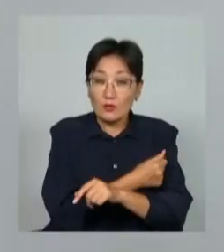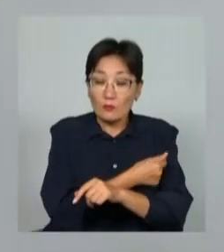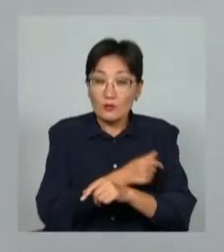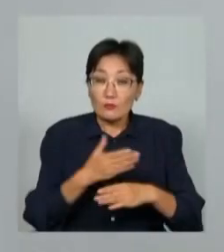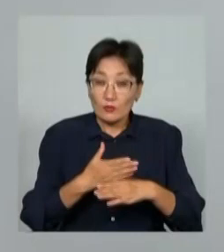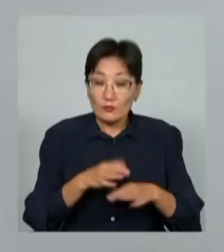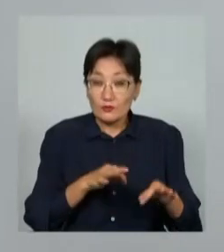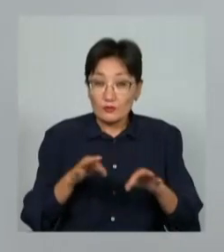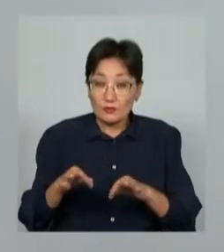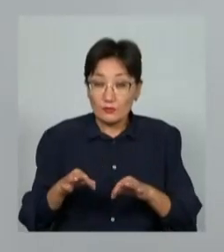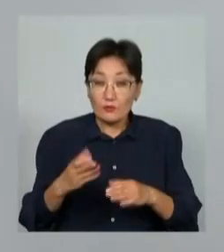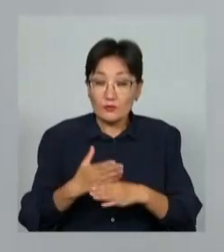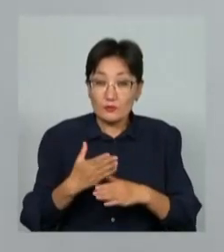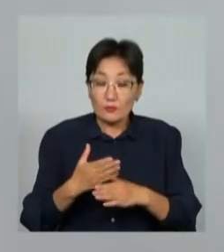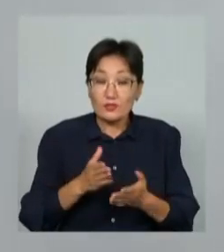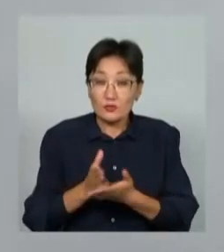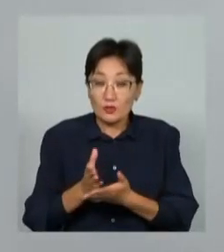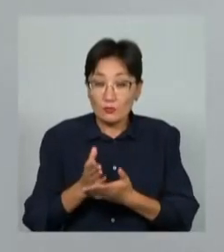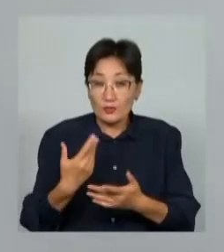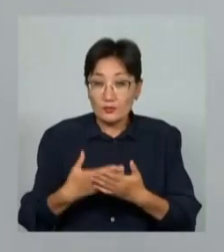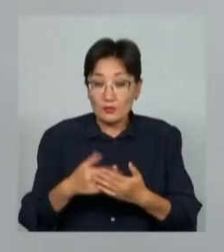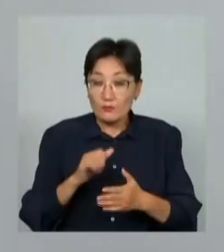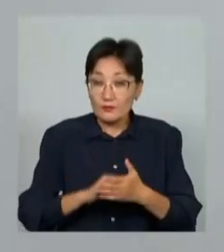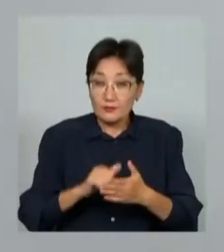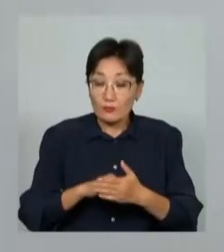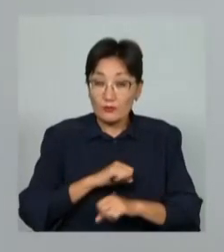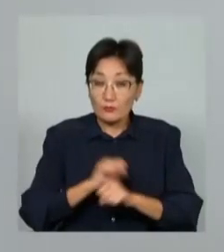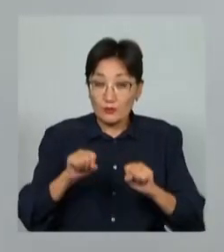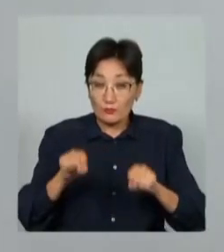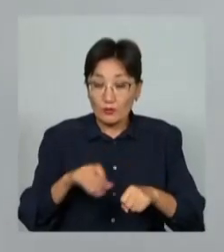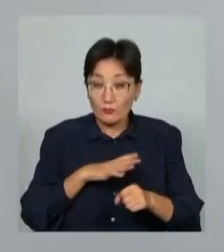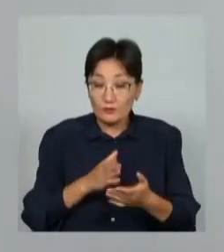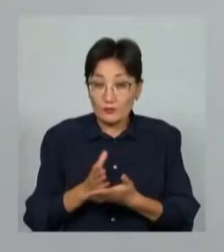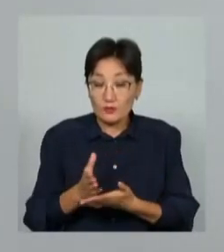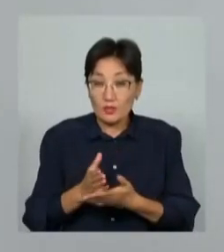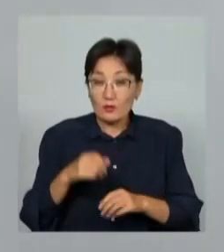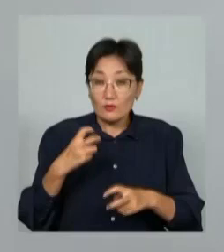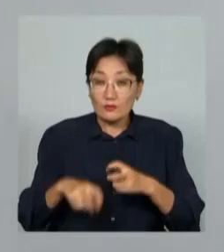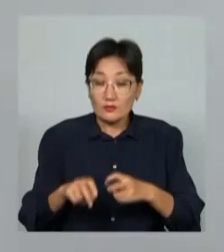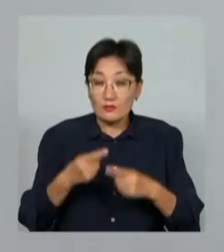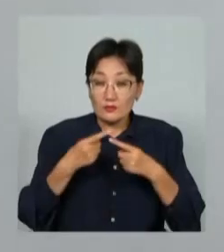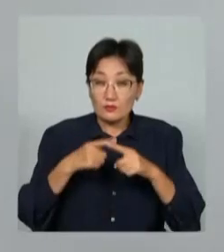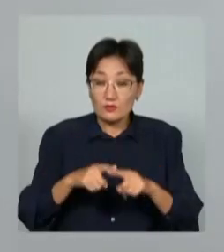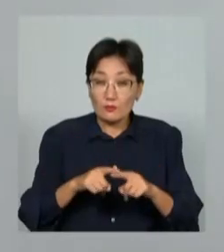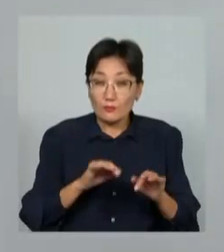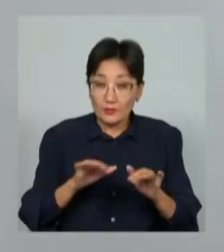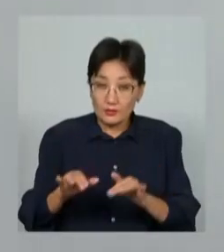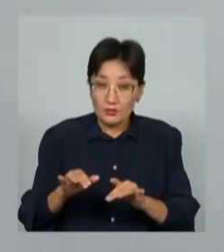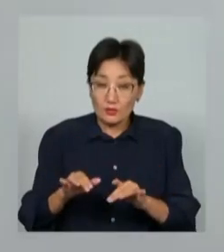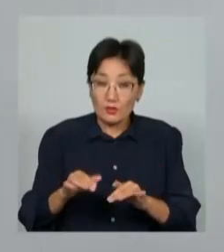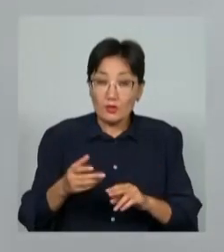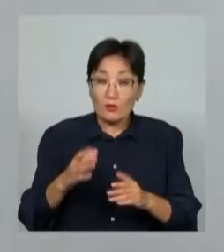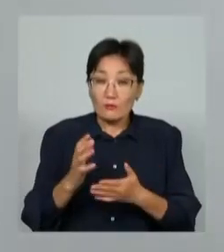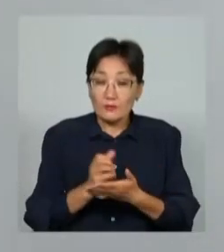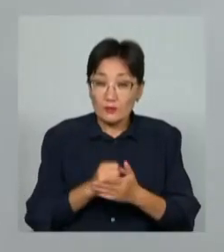медицинская помощь, а также вспомогательные службы. Предполагаемой причиной хлопка могло послужить нарушение технологического процесса